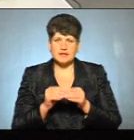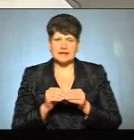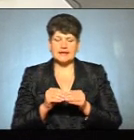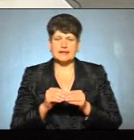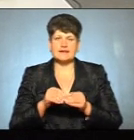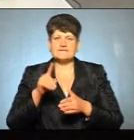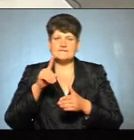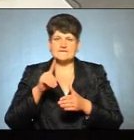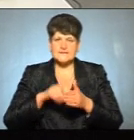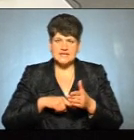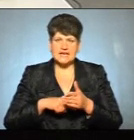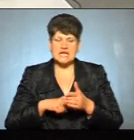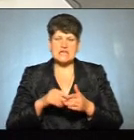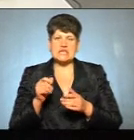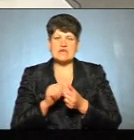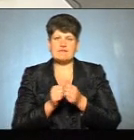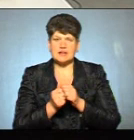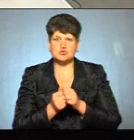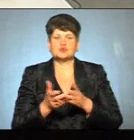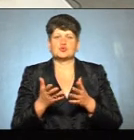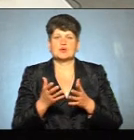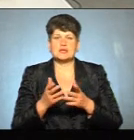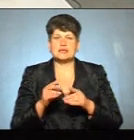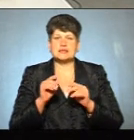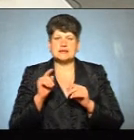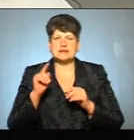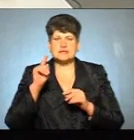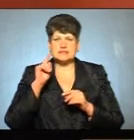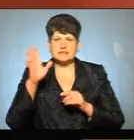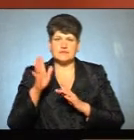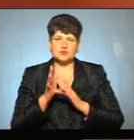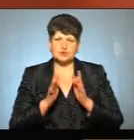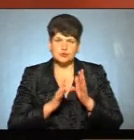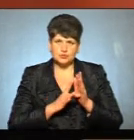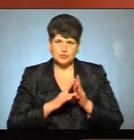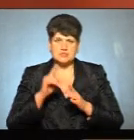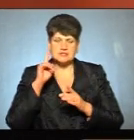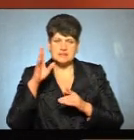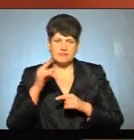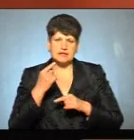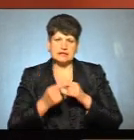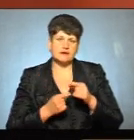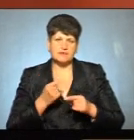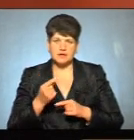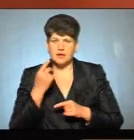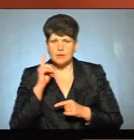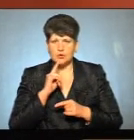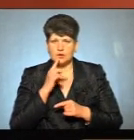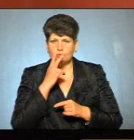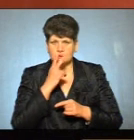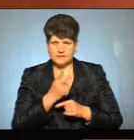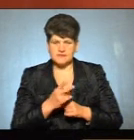віри євангельської. Слава Ісусу Христу! Слава! Розпочнемо розмову за мить, а поки переглянемо відеоматеріал.